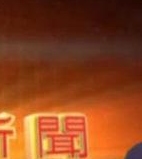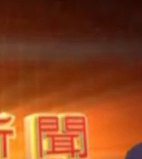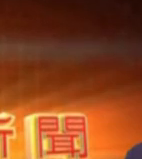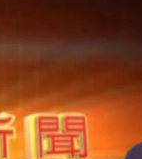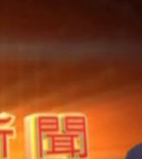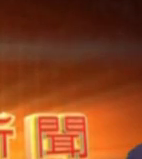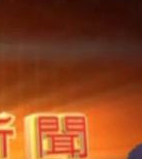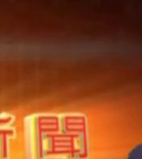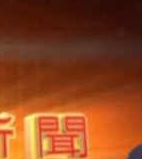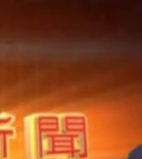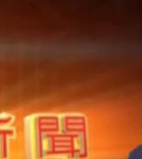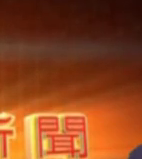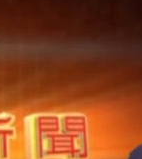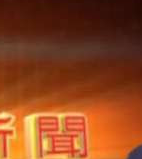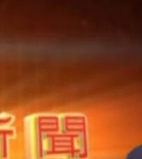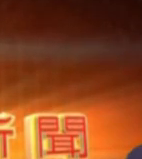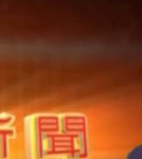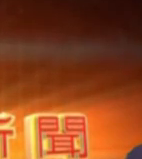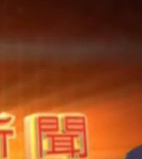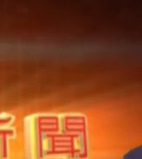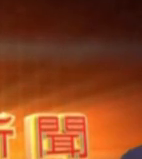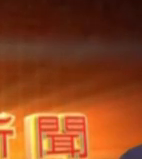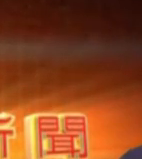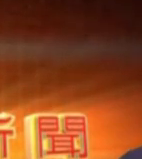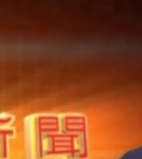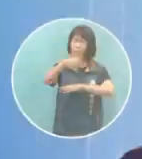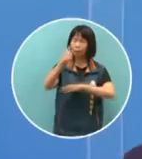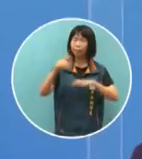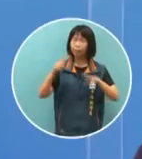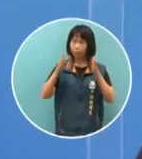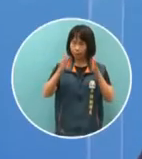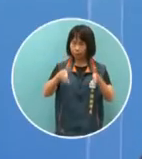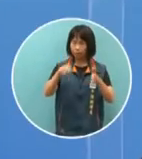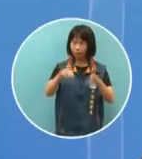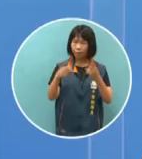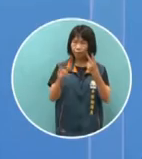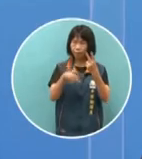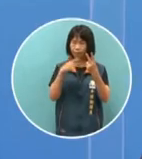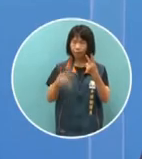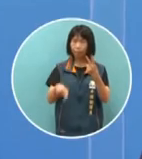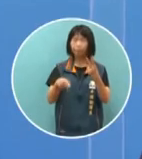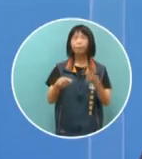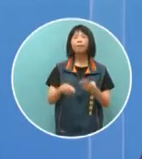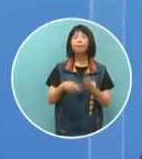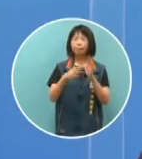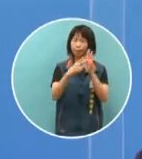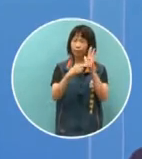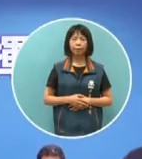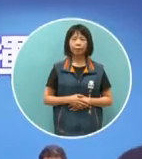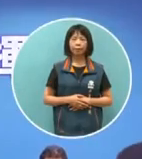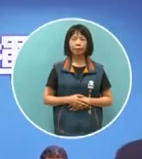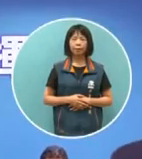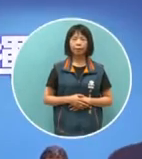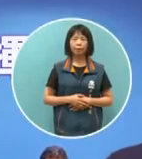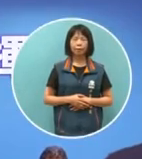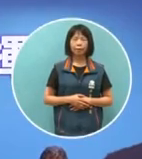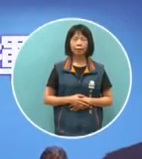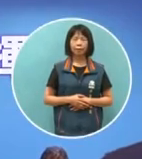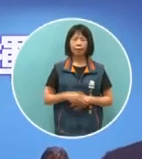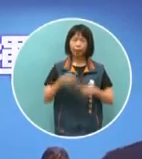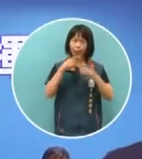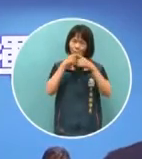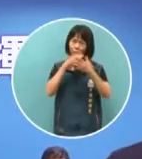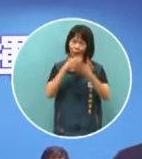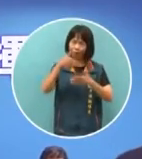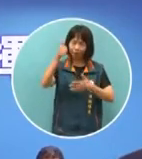欢迎来到明明上，大家好，欢迎收看6月15号的大花莲地方新闻，我是主播高双双。新闻开始，先带大家来关心到的就是